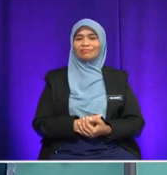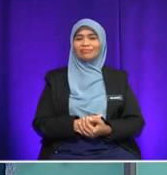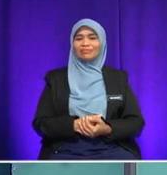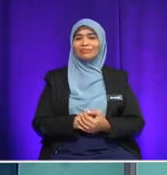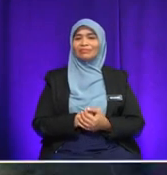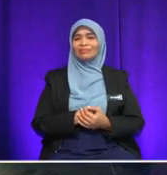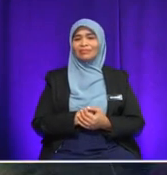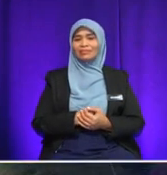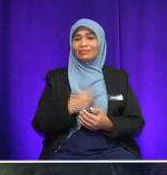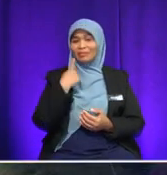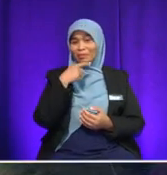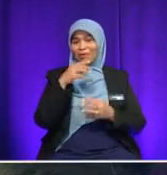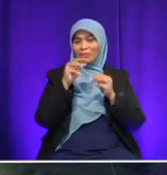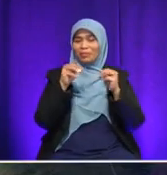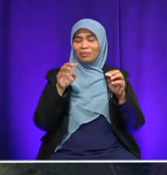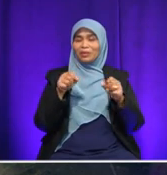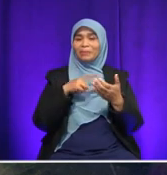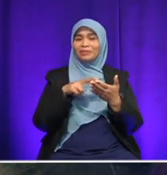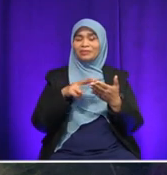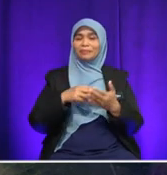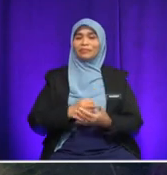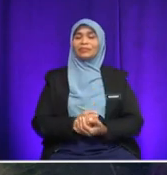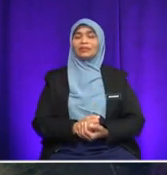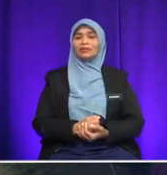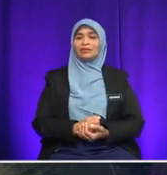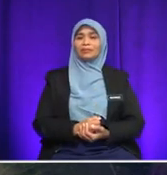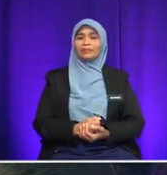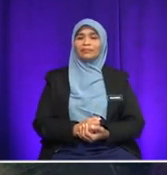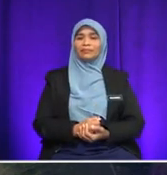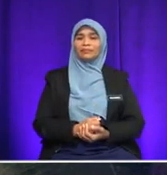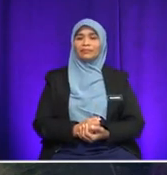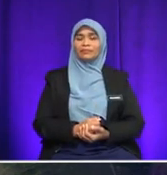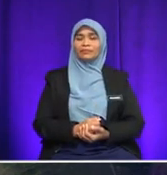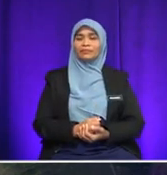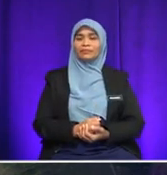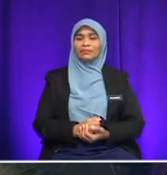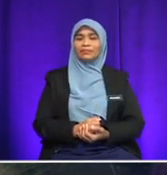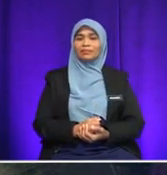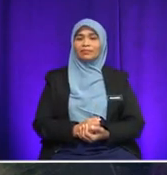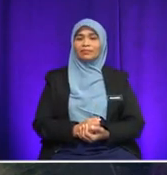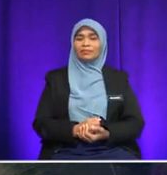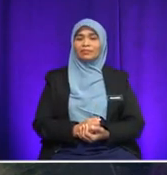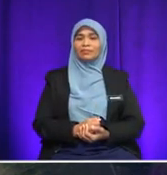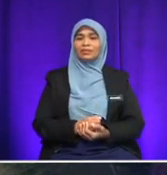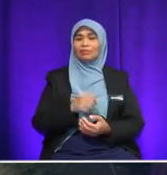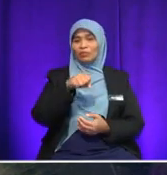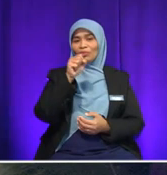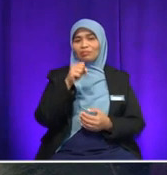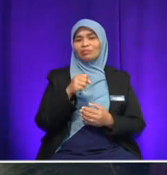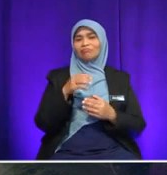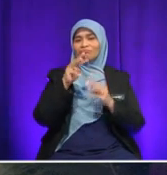juga. Okey. Siapa nak baca untuk soalan contoh kedua ini? Boleh angkat tangan?